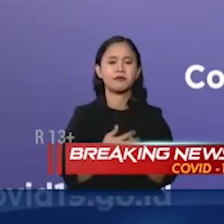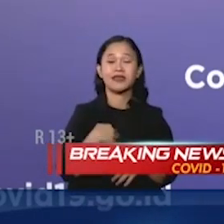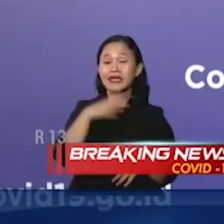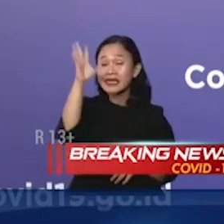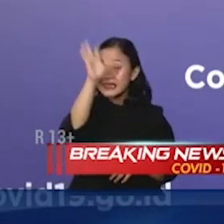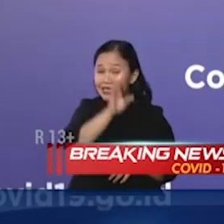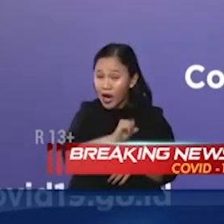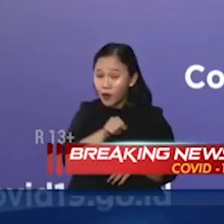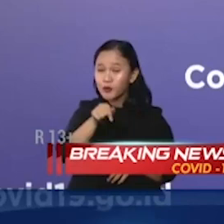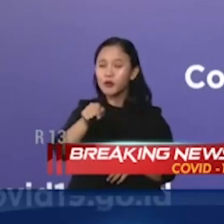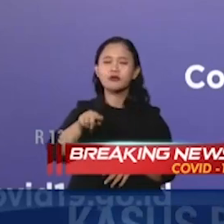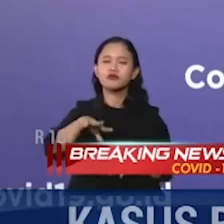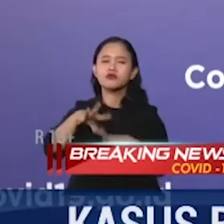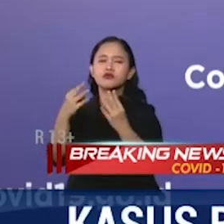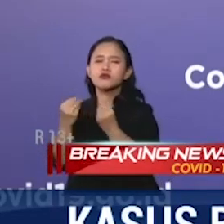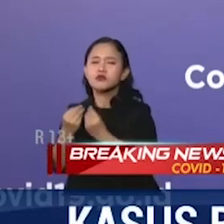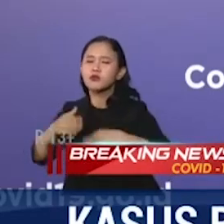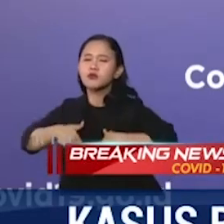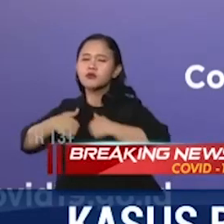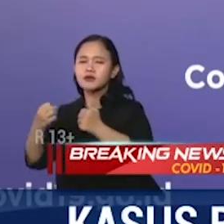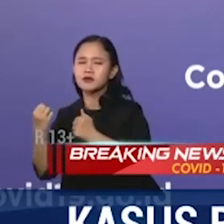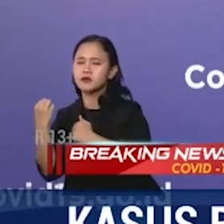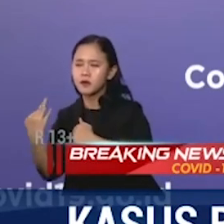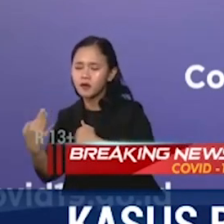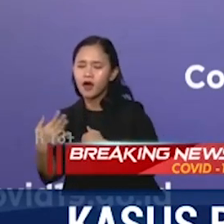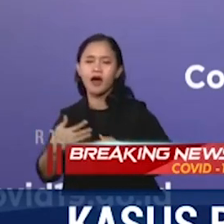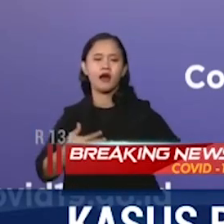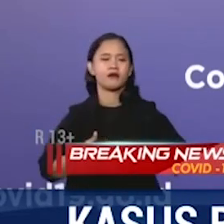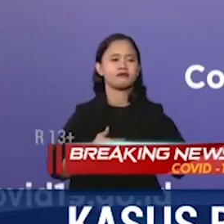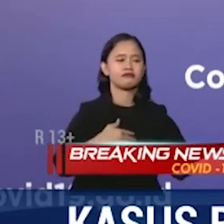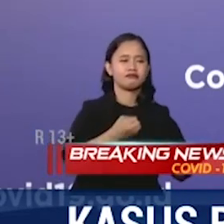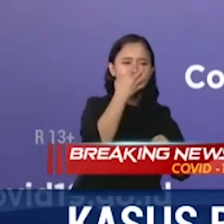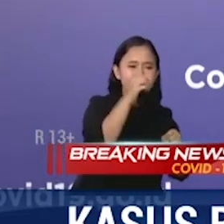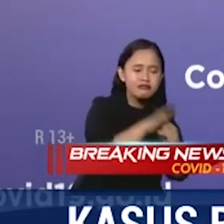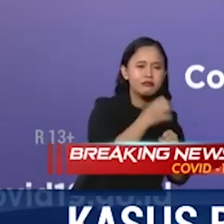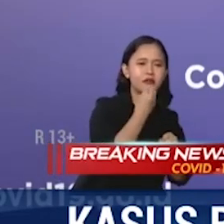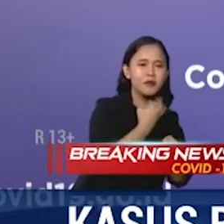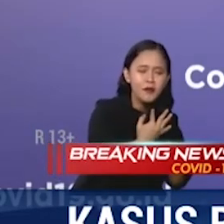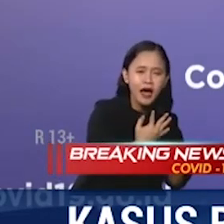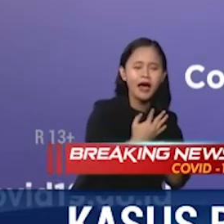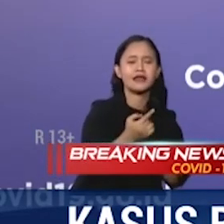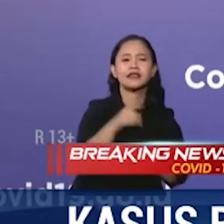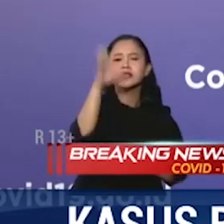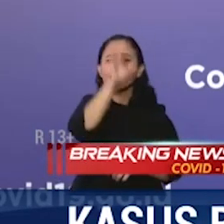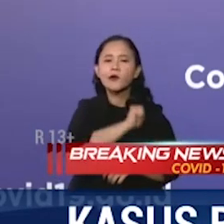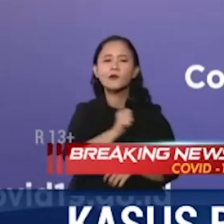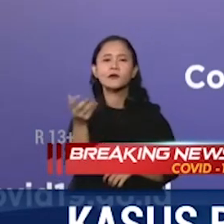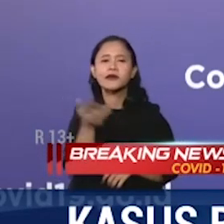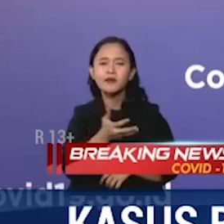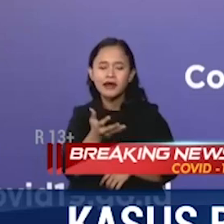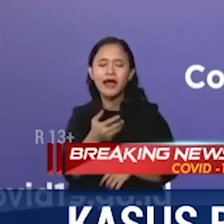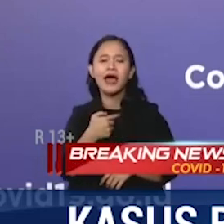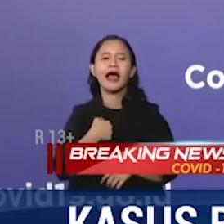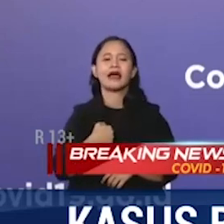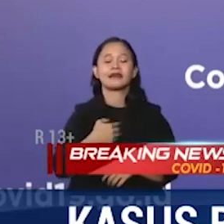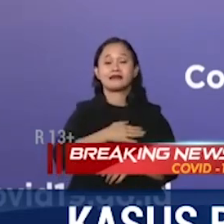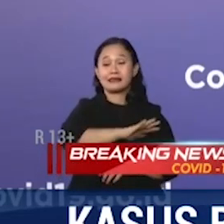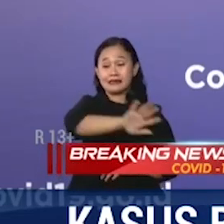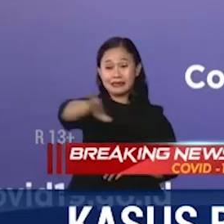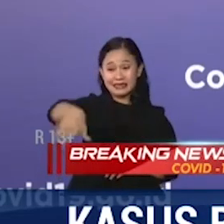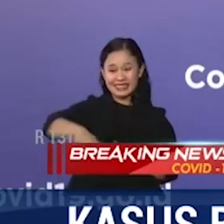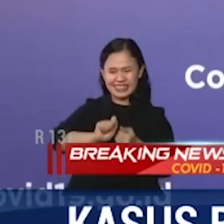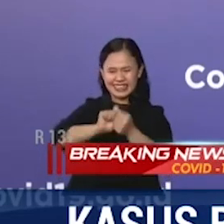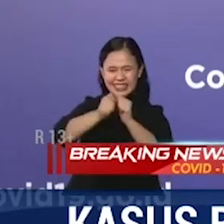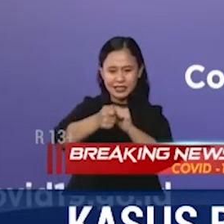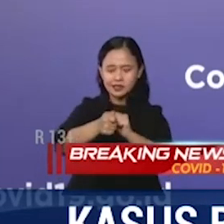pressing yang secara agresif kita lakukan ditambah juga dengan jumlah testing yang semakin